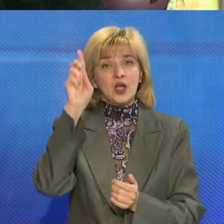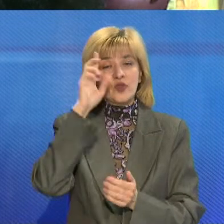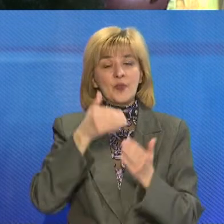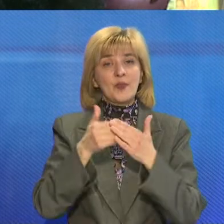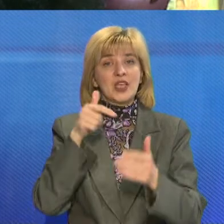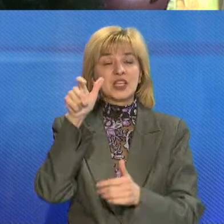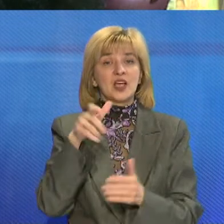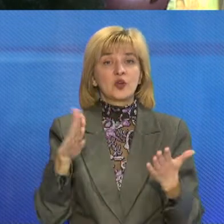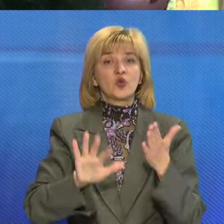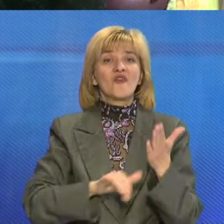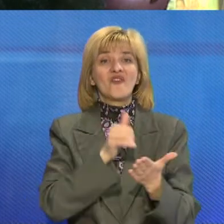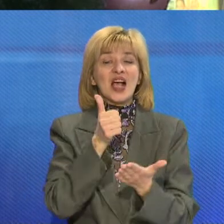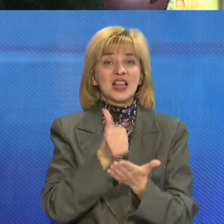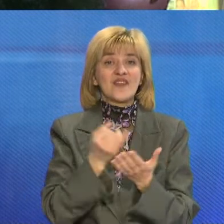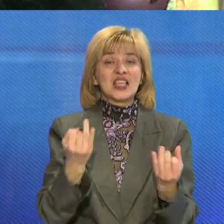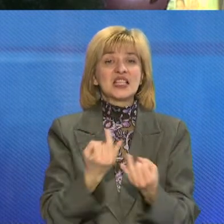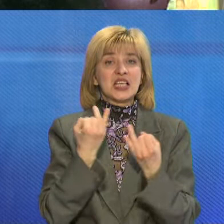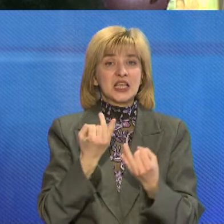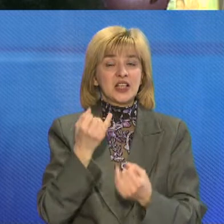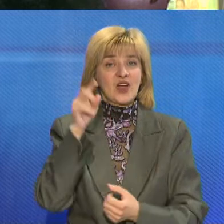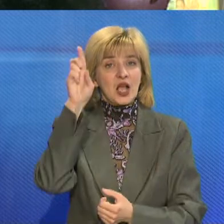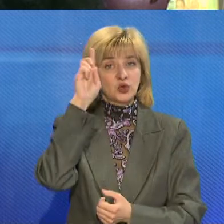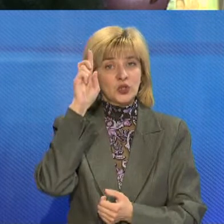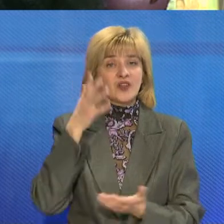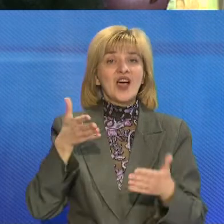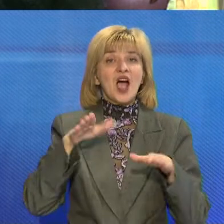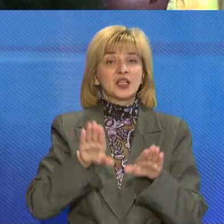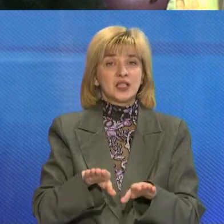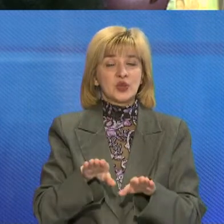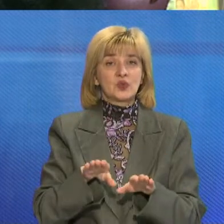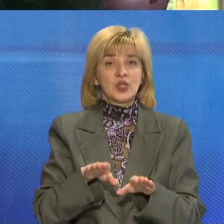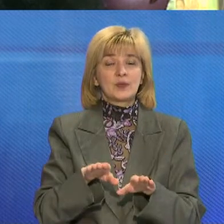во главе интересов государства, они остаются